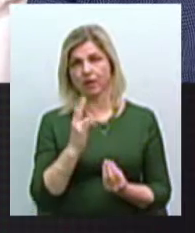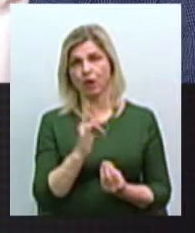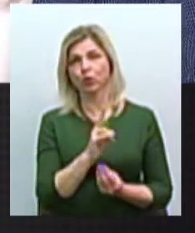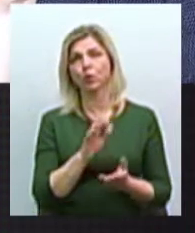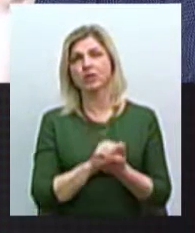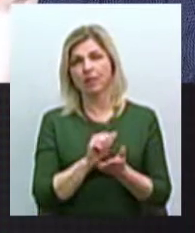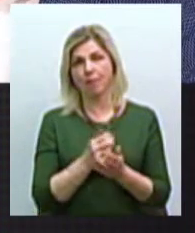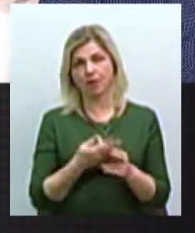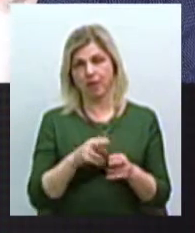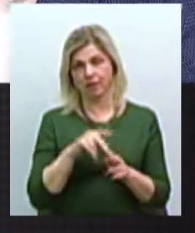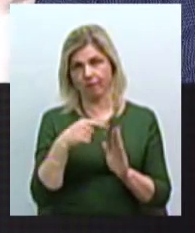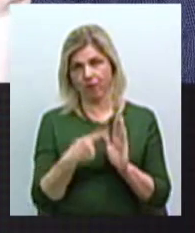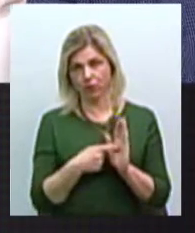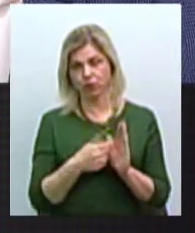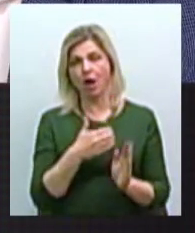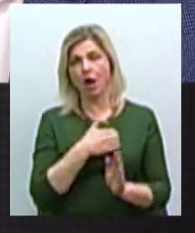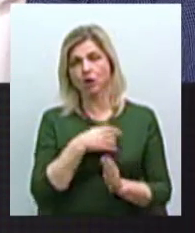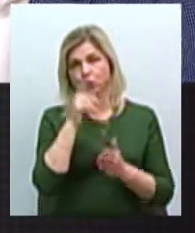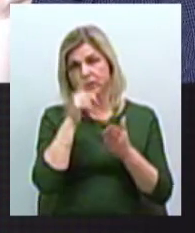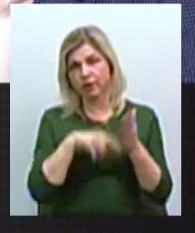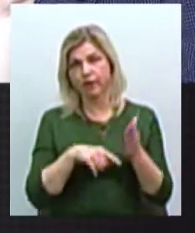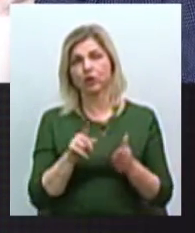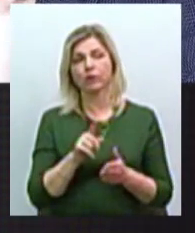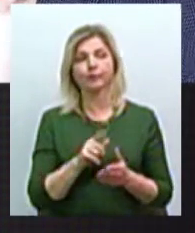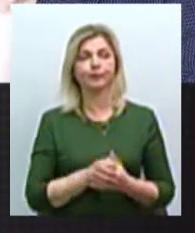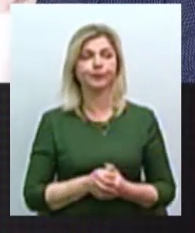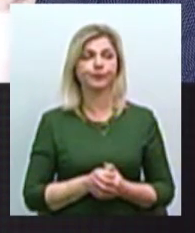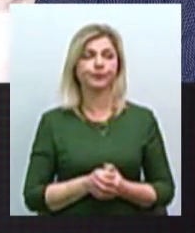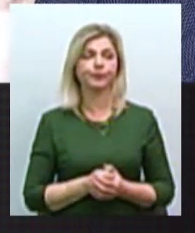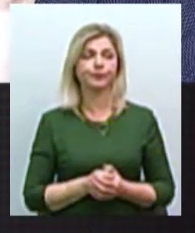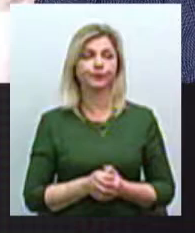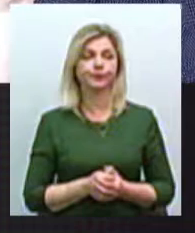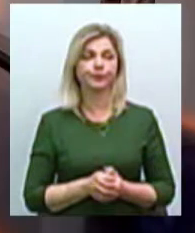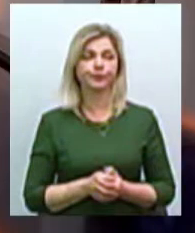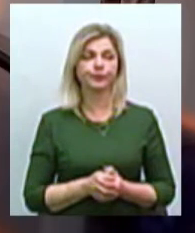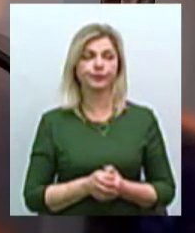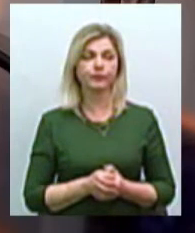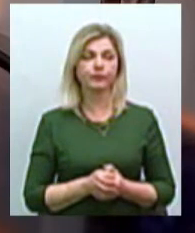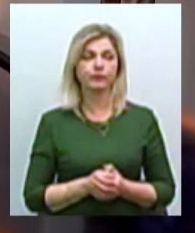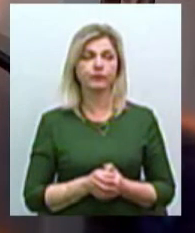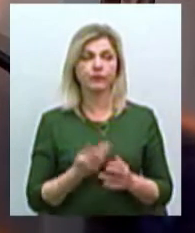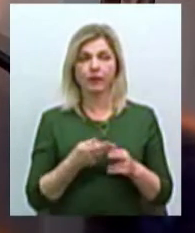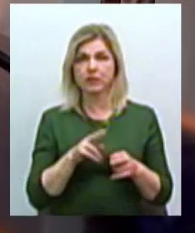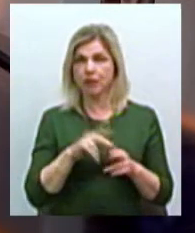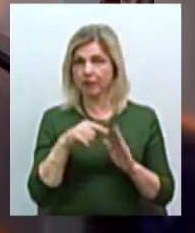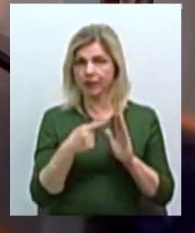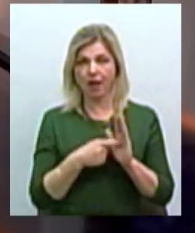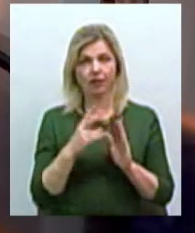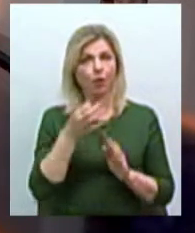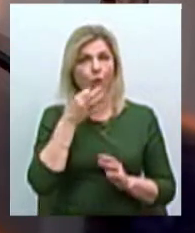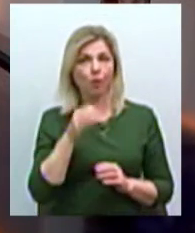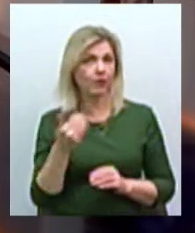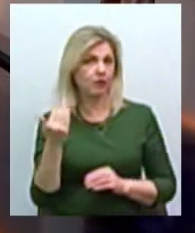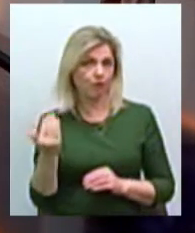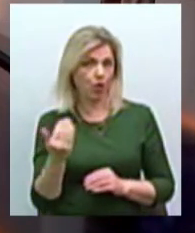вопросом. Хочу заверить, что с моей стороны... Это питание не в компетенции міської ради? Це питання в